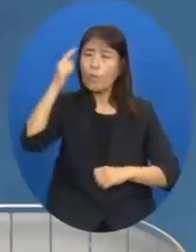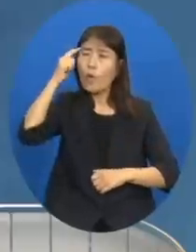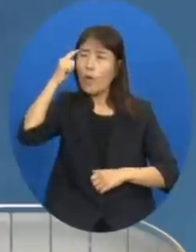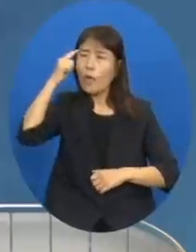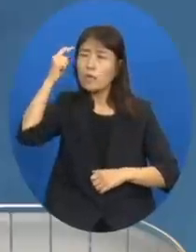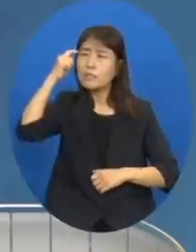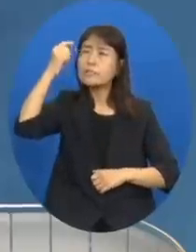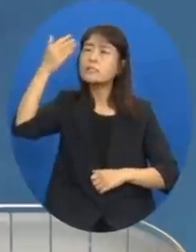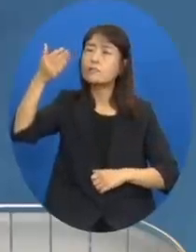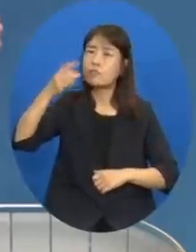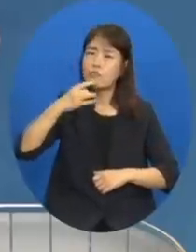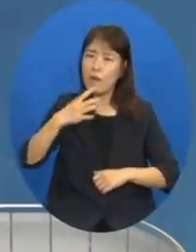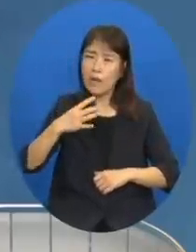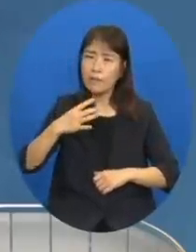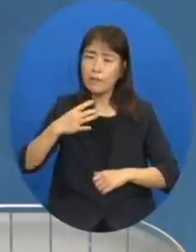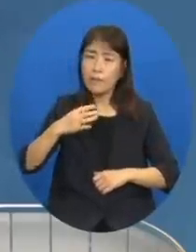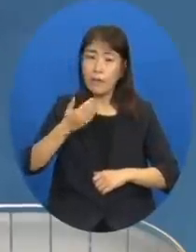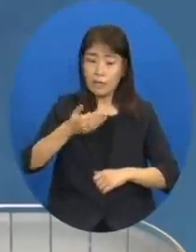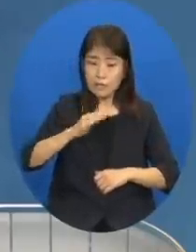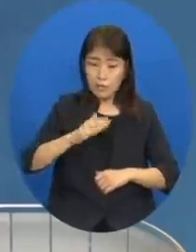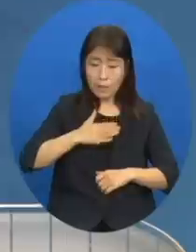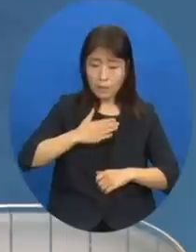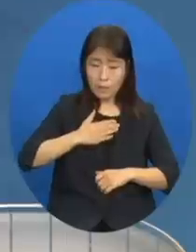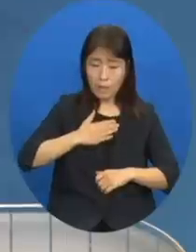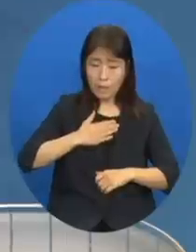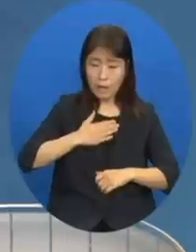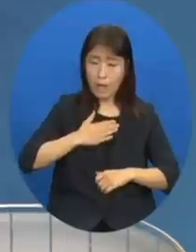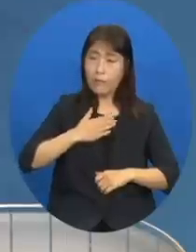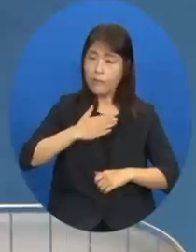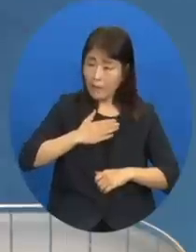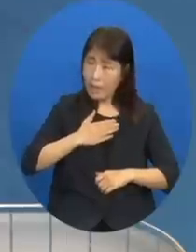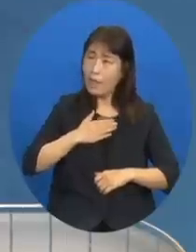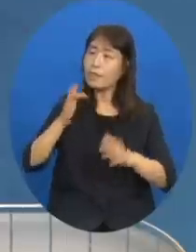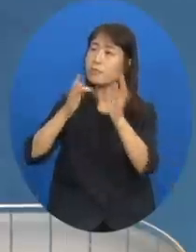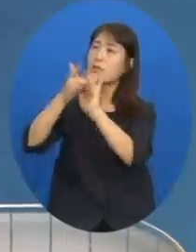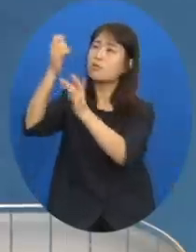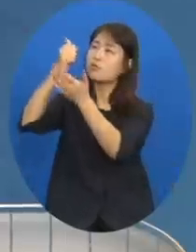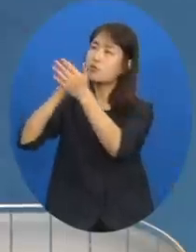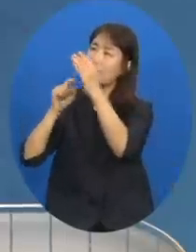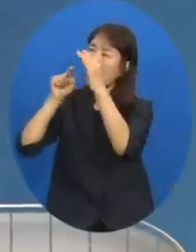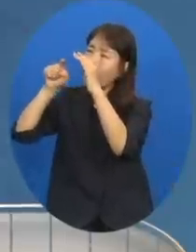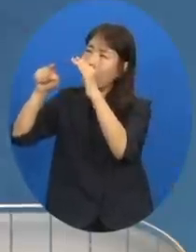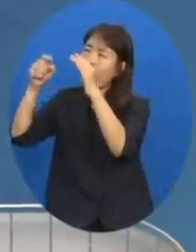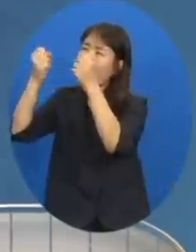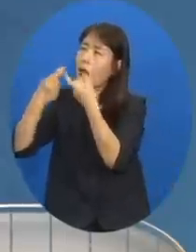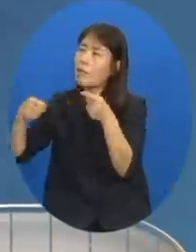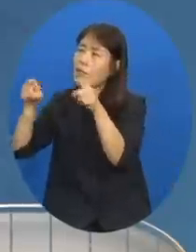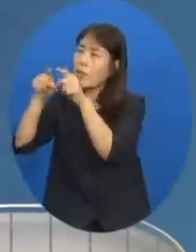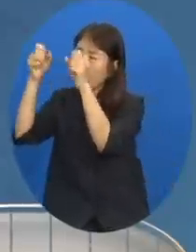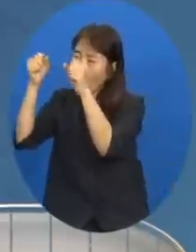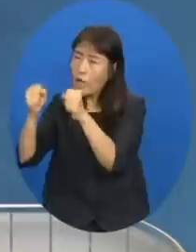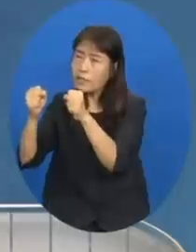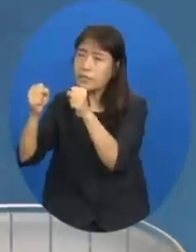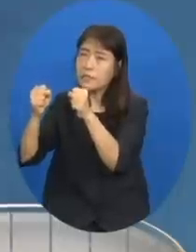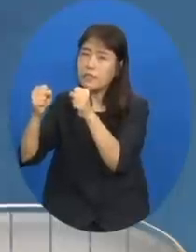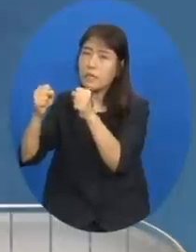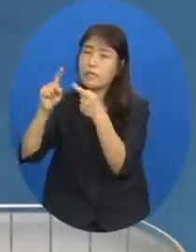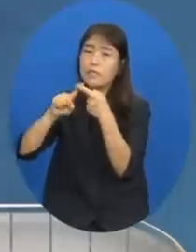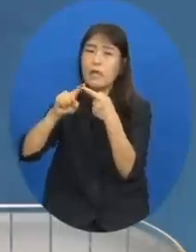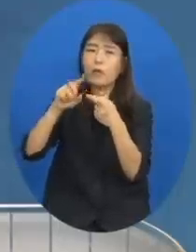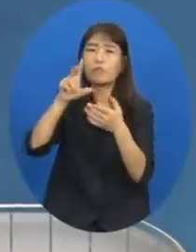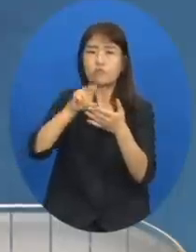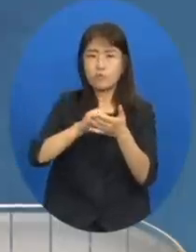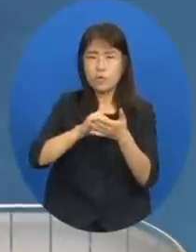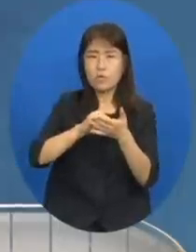예수님 안에 거하고 있는가 하는 문제에 대해서는 이상할 정도로 소홀히 여기고 있습니다